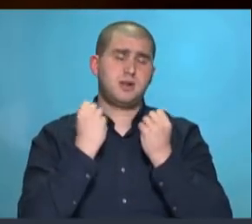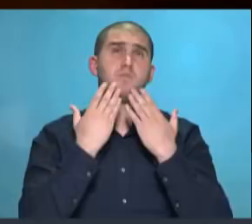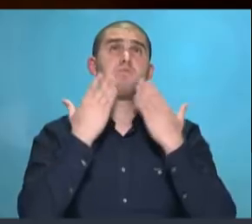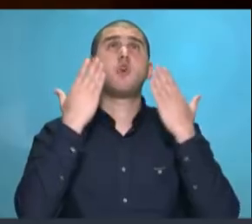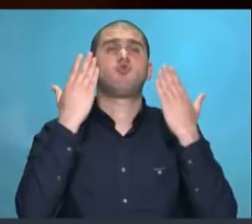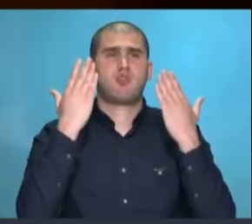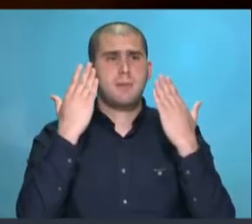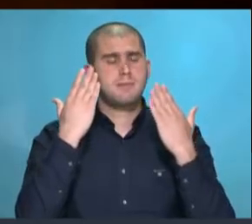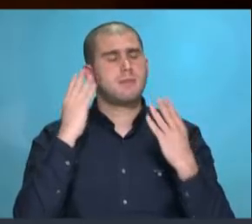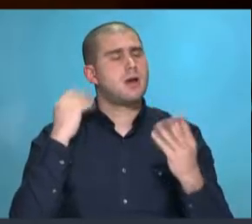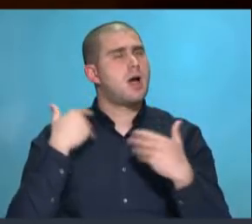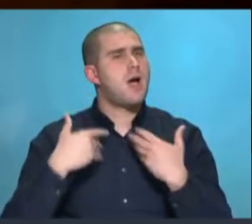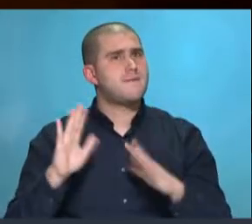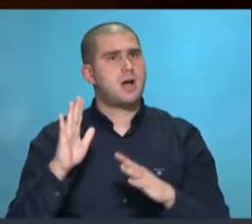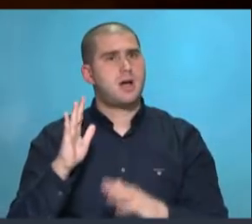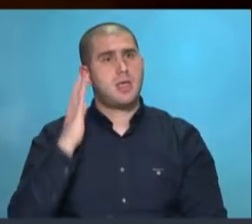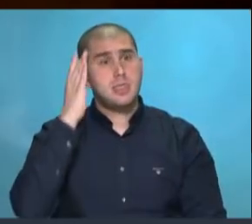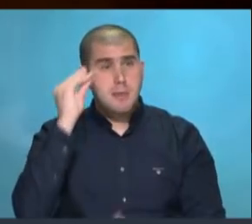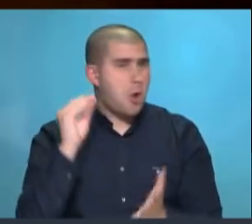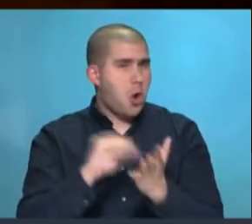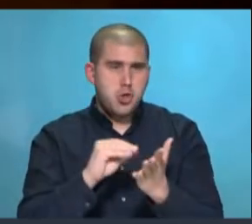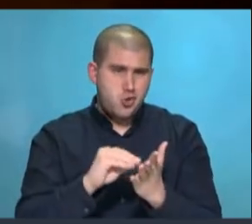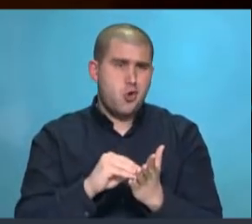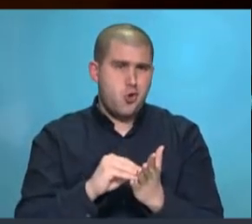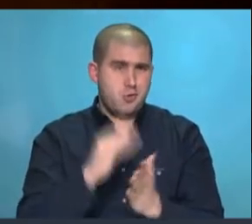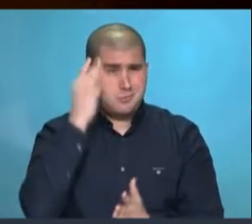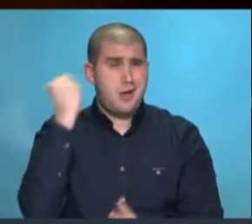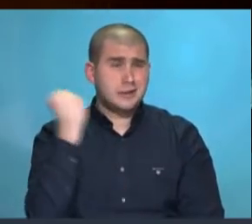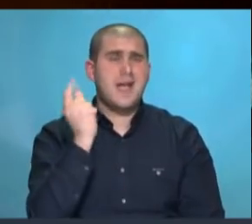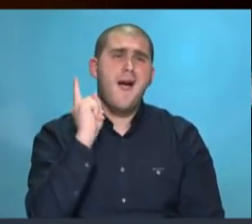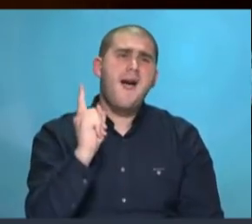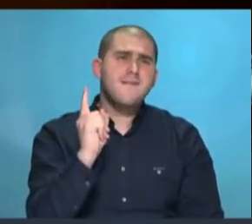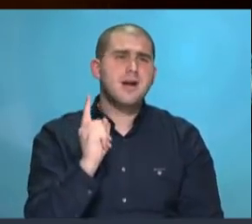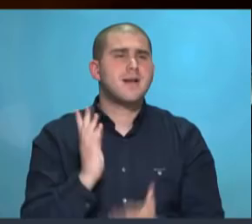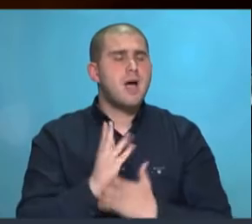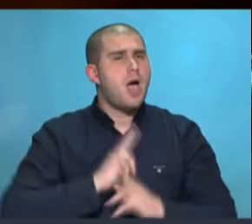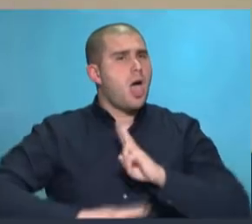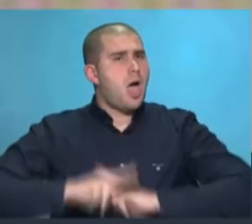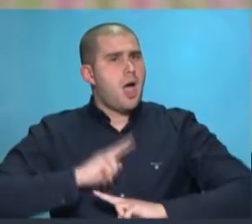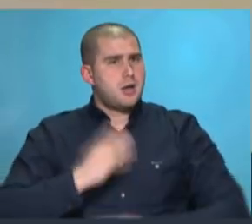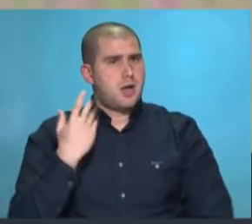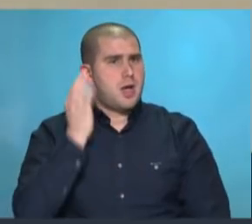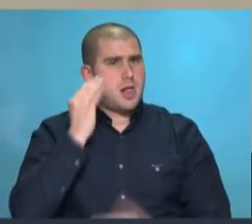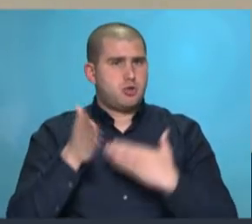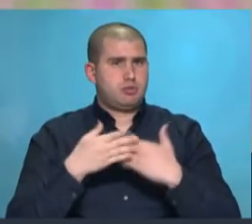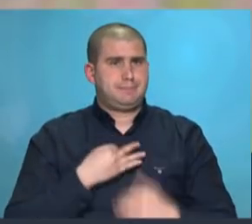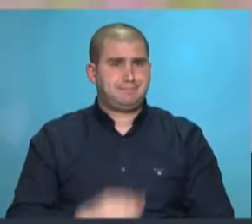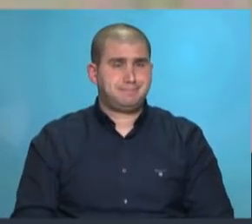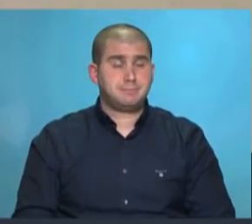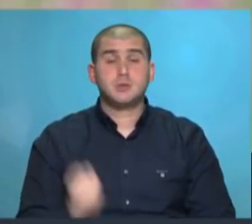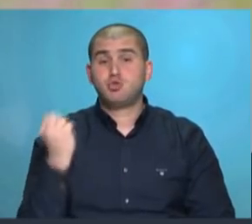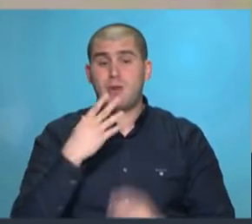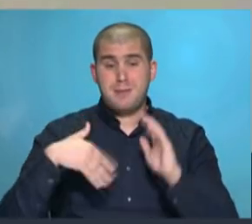שם עבר, הטראומה עוד לא לגמרי עבר את היסורים שהיה לה. שבועיים לאחר